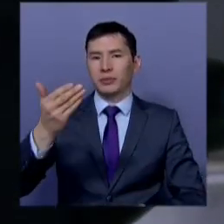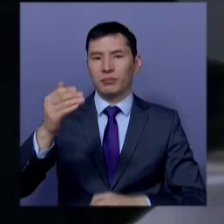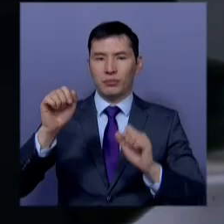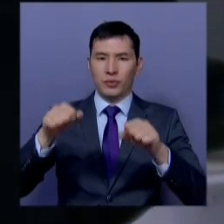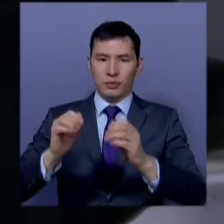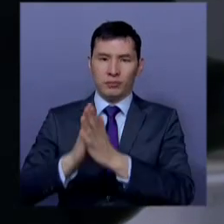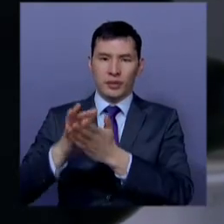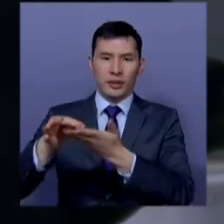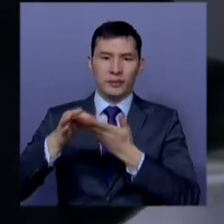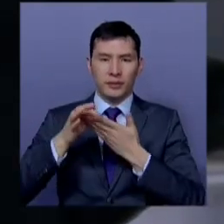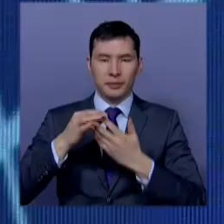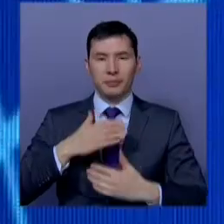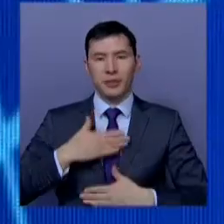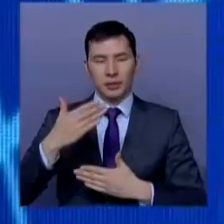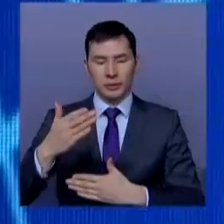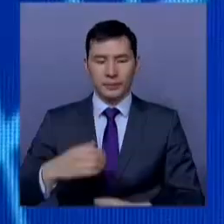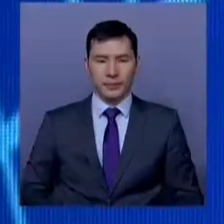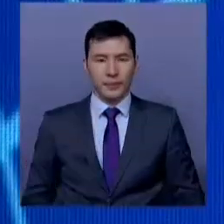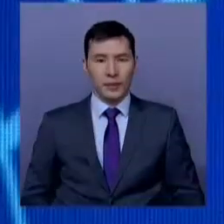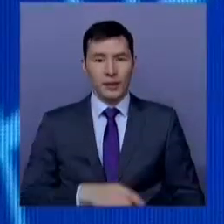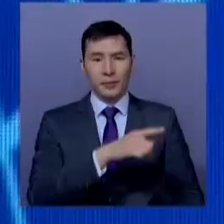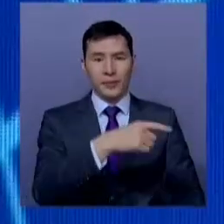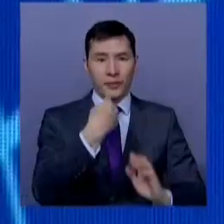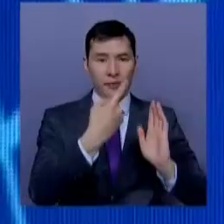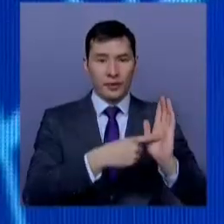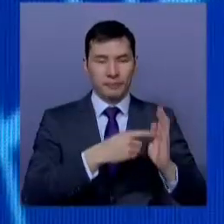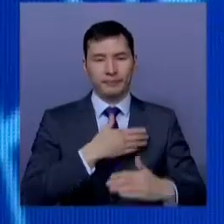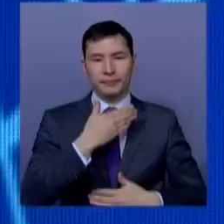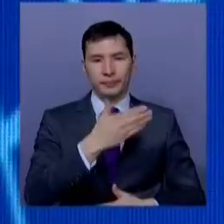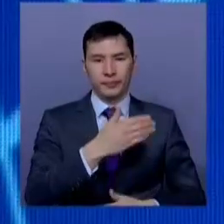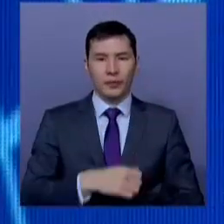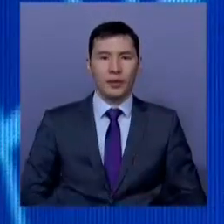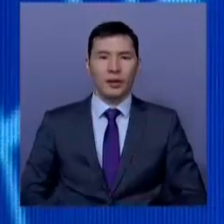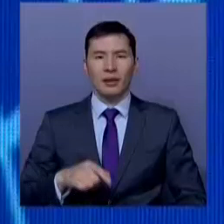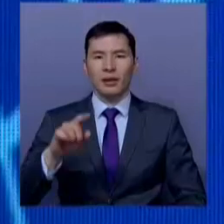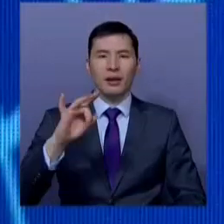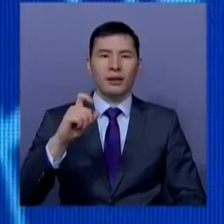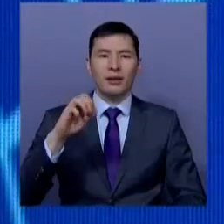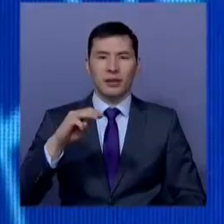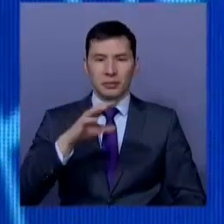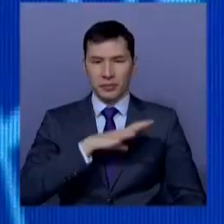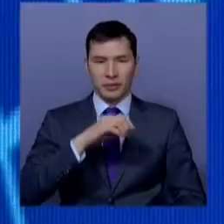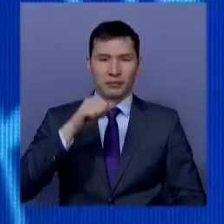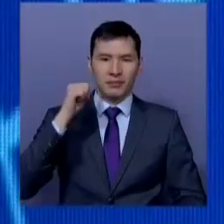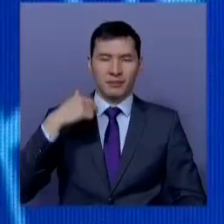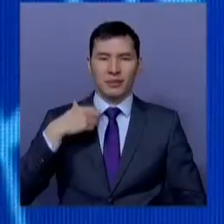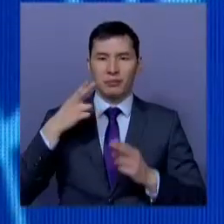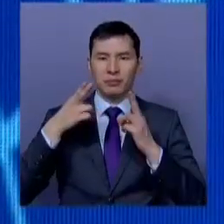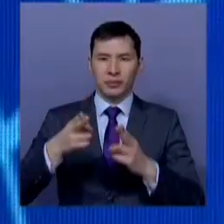берсеңіз. Рахмет. Рахмет сұрағыңызға. Ну, Рахатта былтыр болған, көрдім, сол мектептің үшін